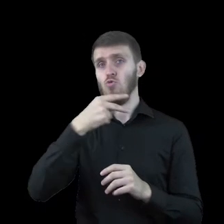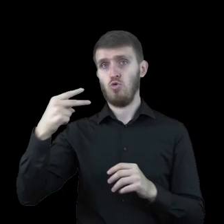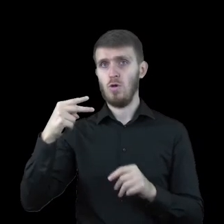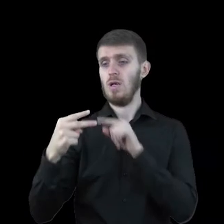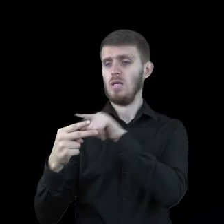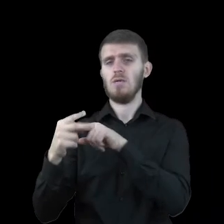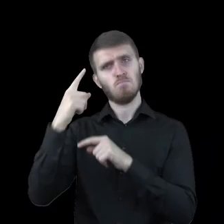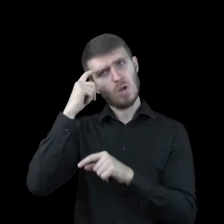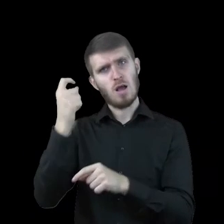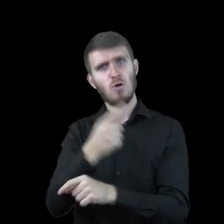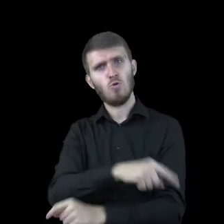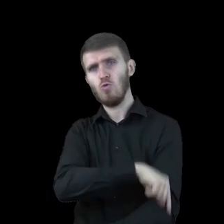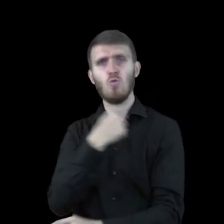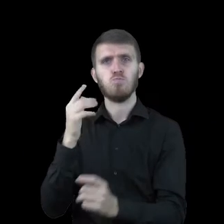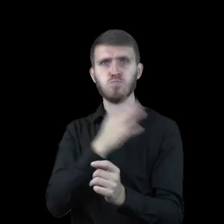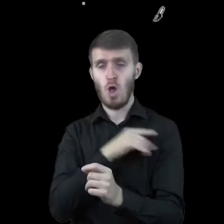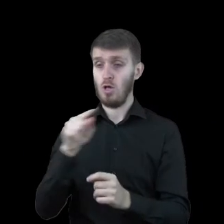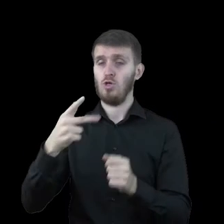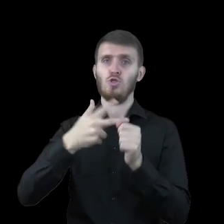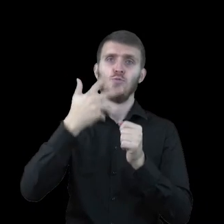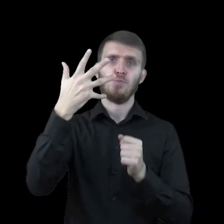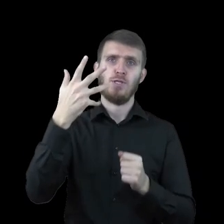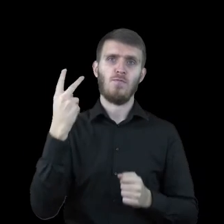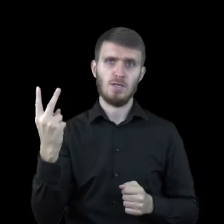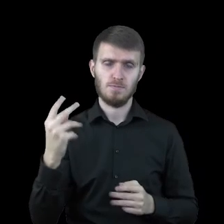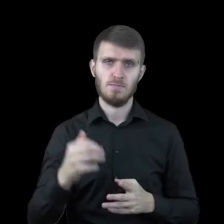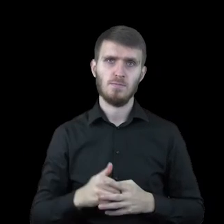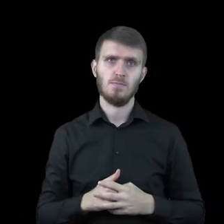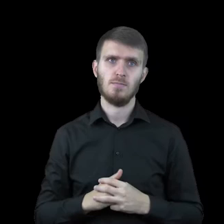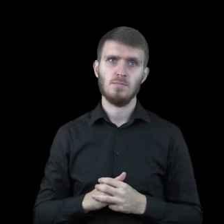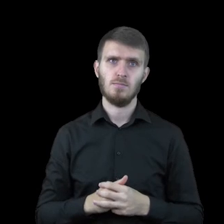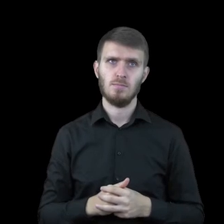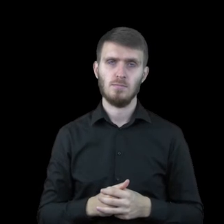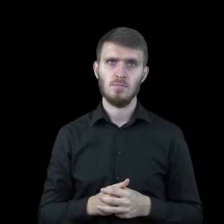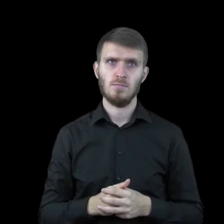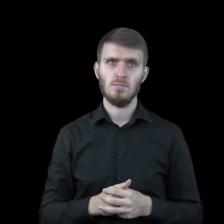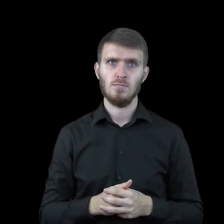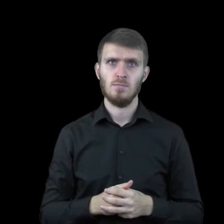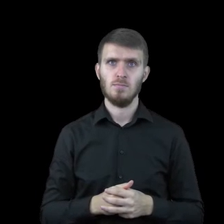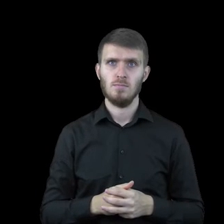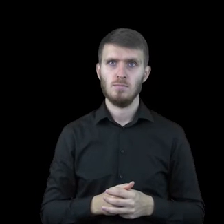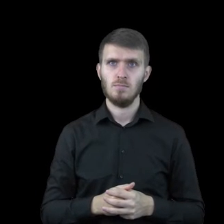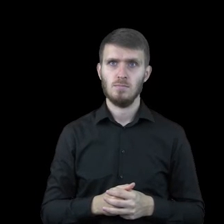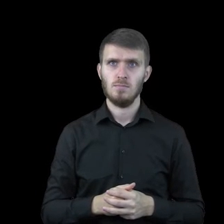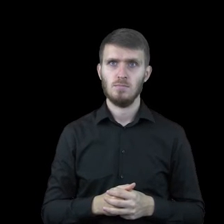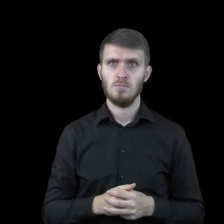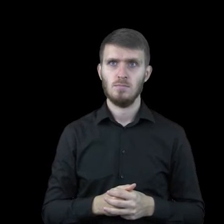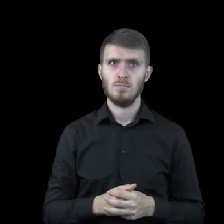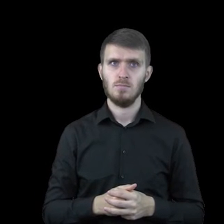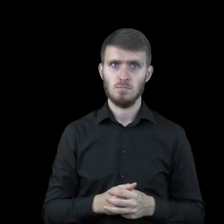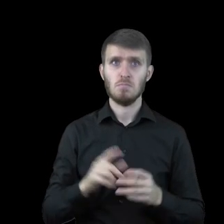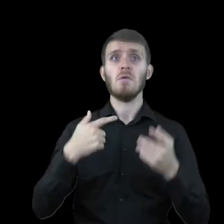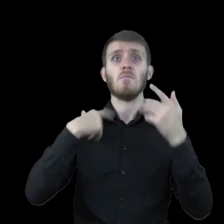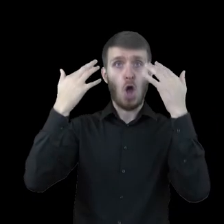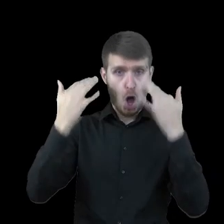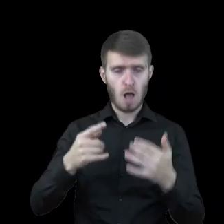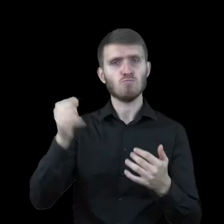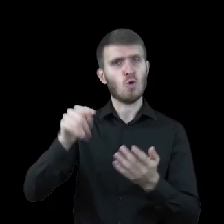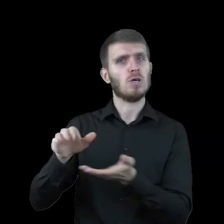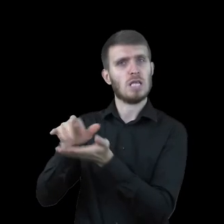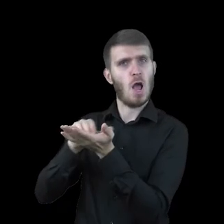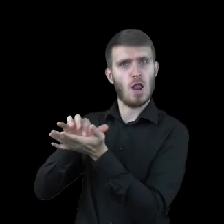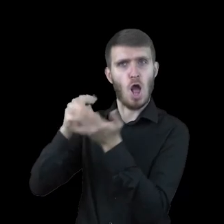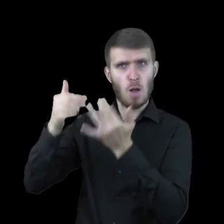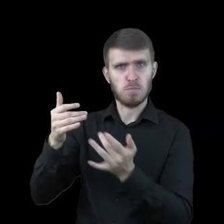21 do kwadratu równa się i tutaj mamy 35 do kwadratu.